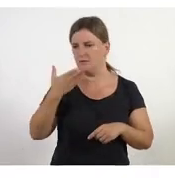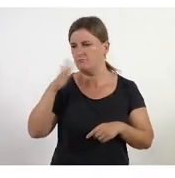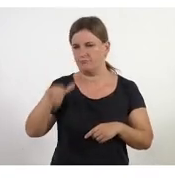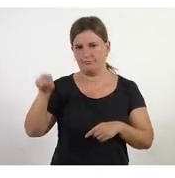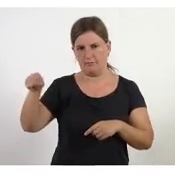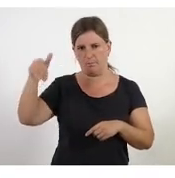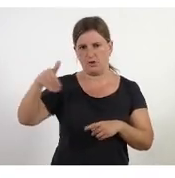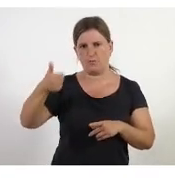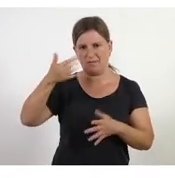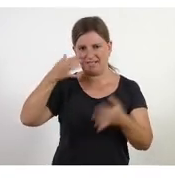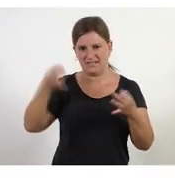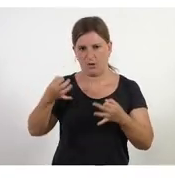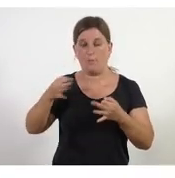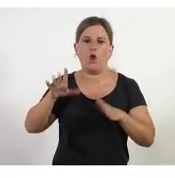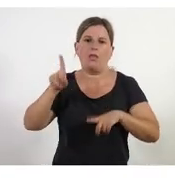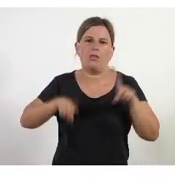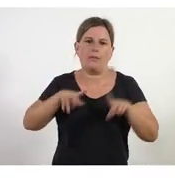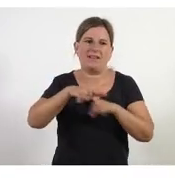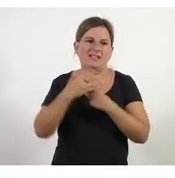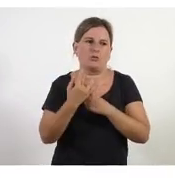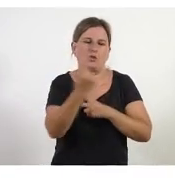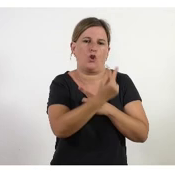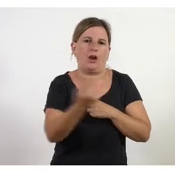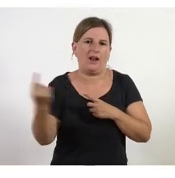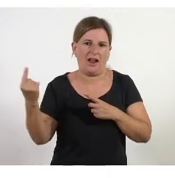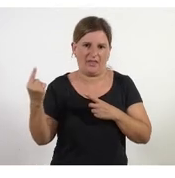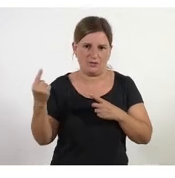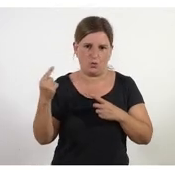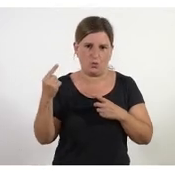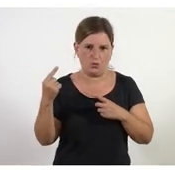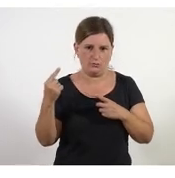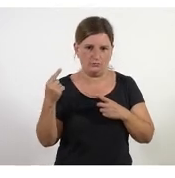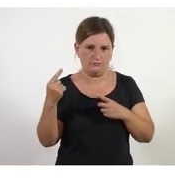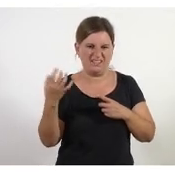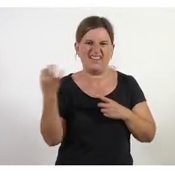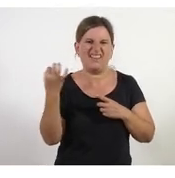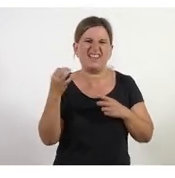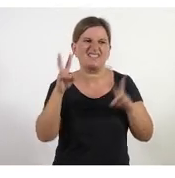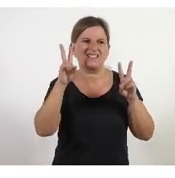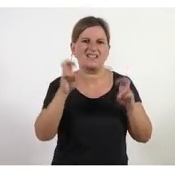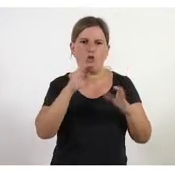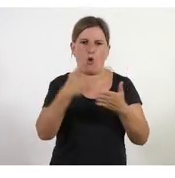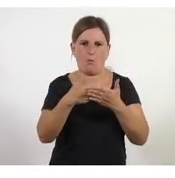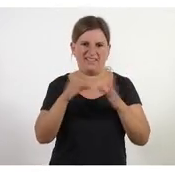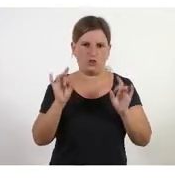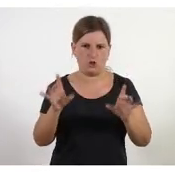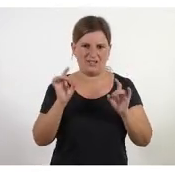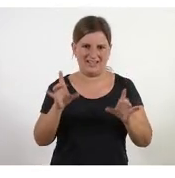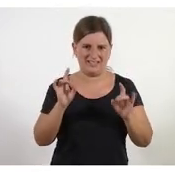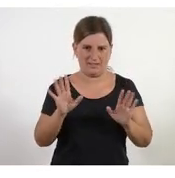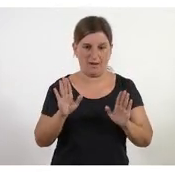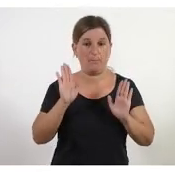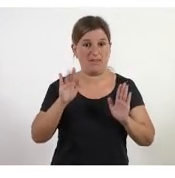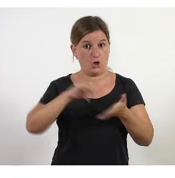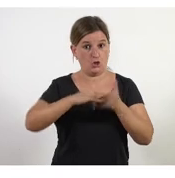veure el cas i analitzar el tipus de documentació que, de la que estem parlant sensible. Però a les solucions que hem vist en el taller